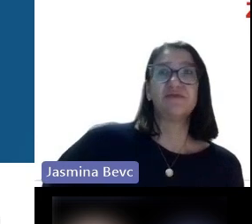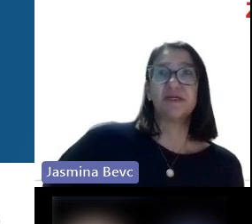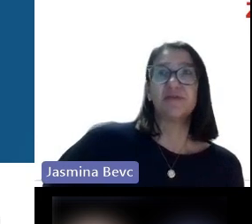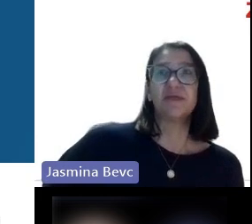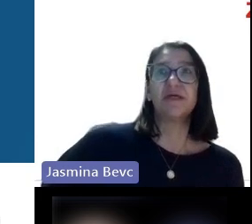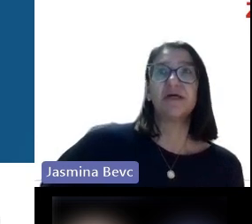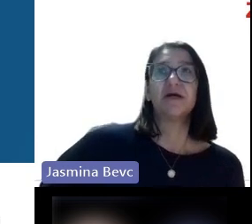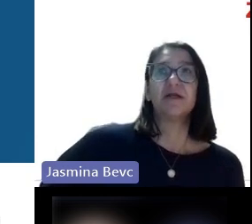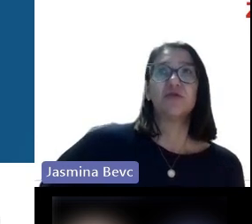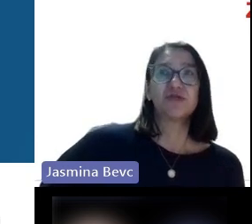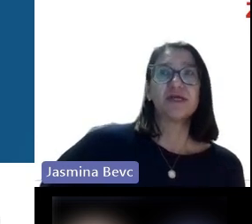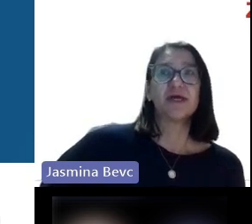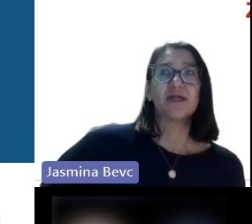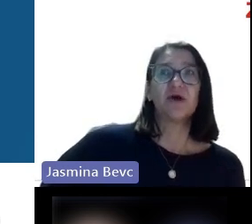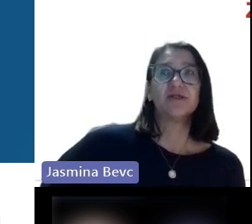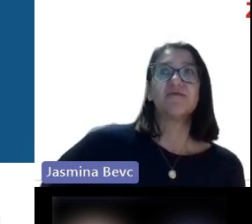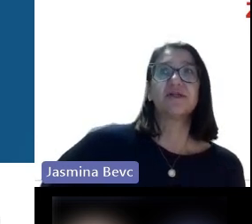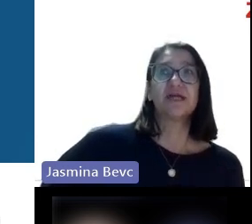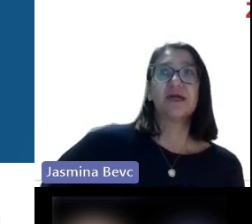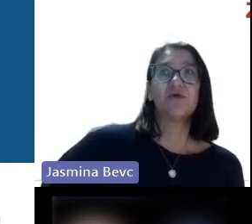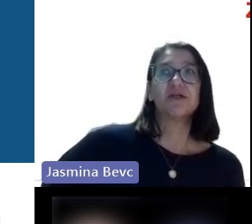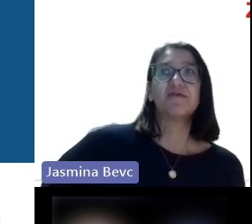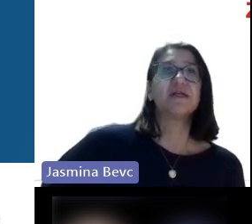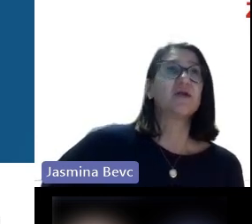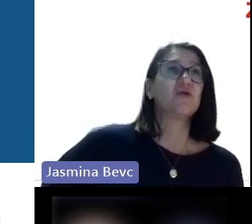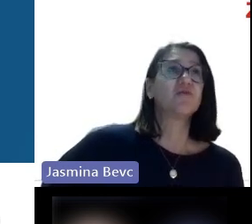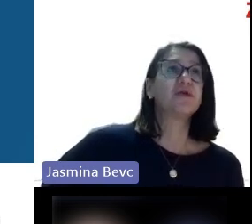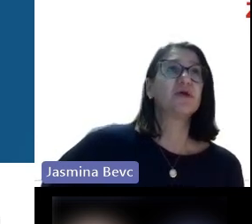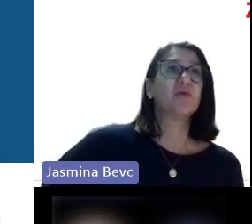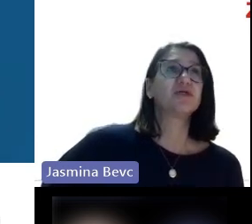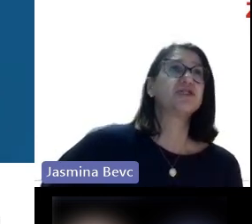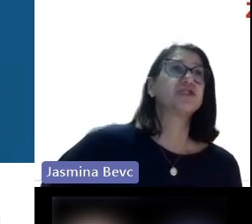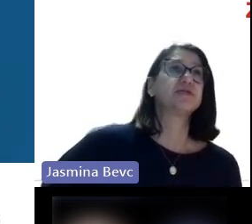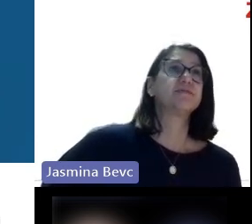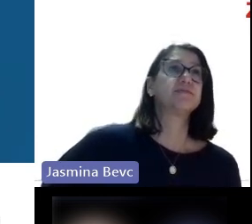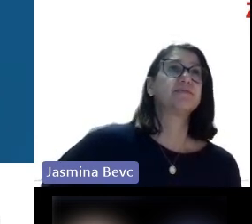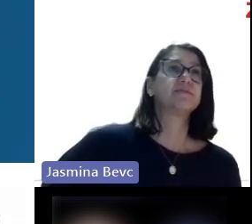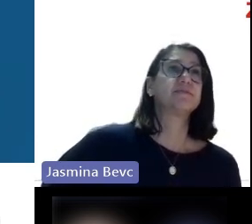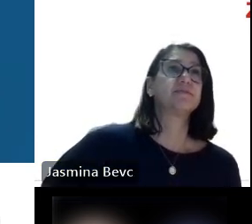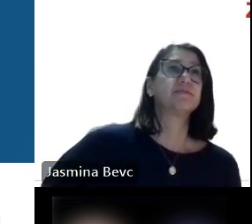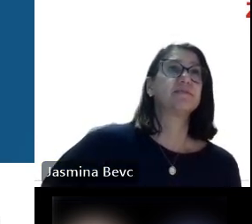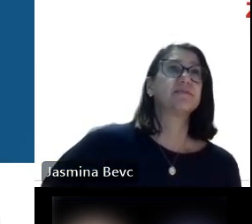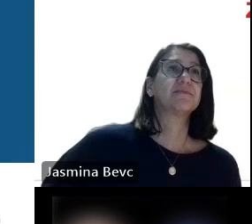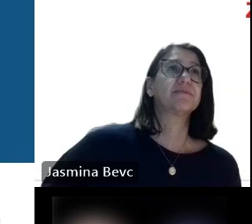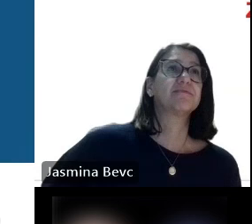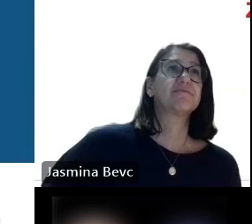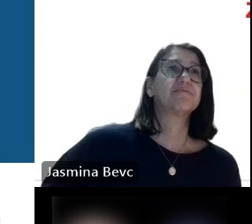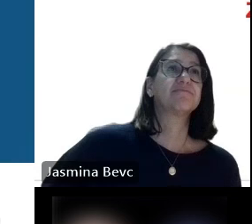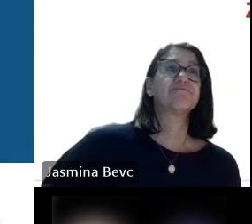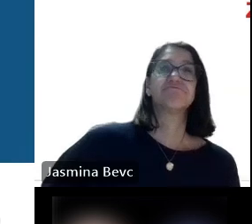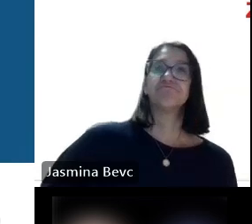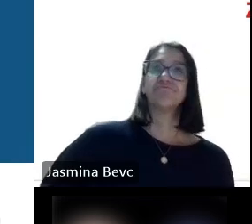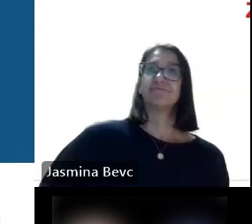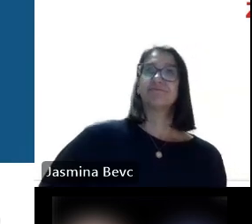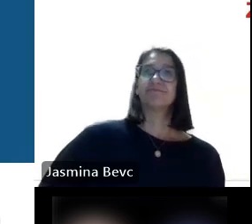split izvedbi notranja enota v neogrevani lopi ob hiši?